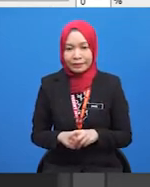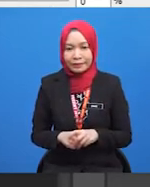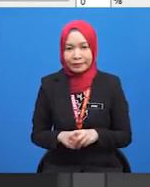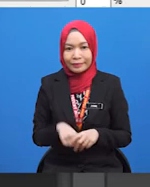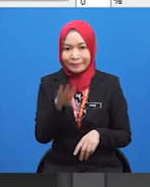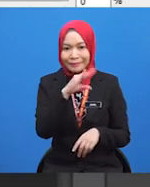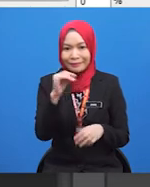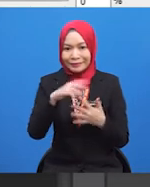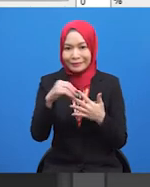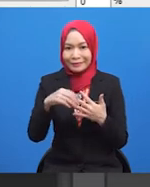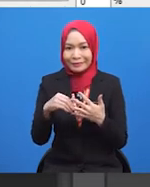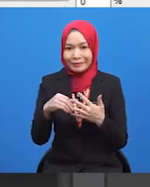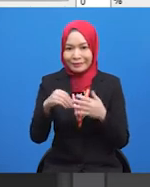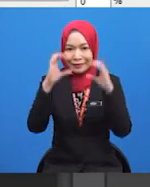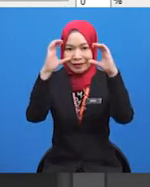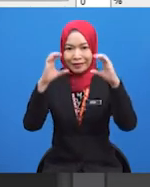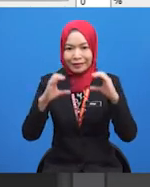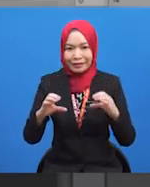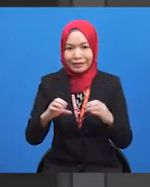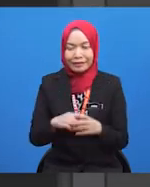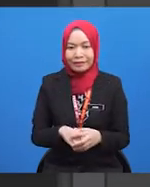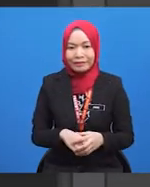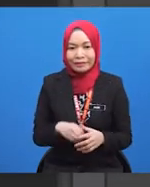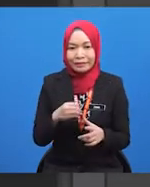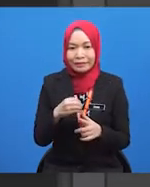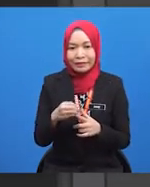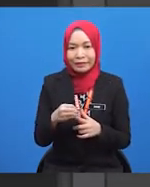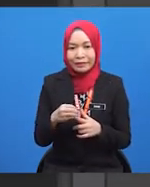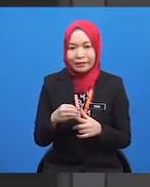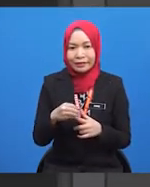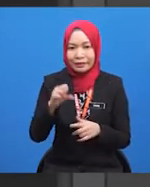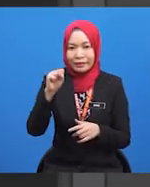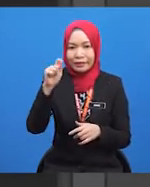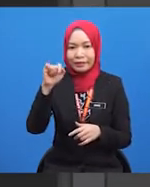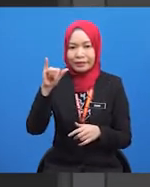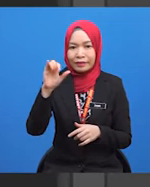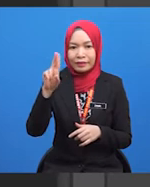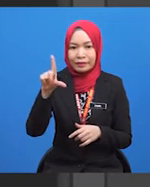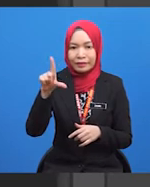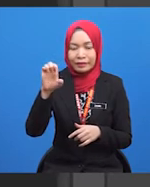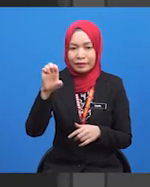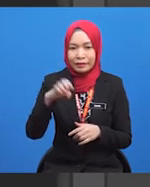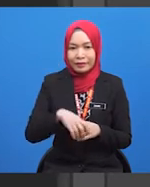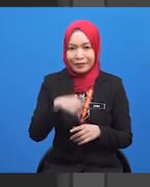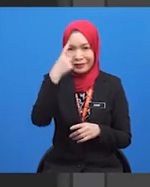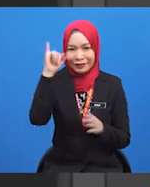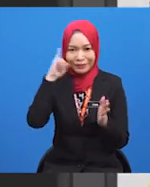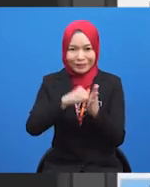Kemudian pilih style untuk kesan tambahan pada image tersebut.